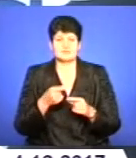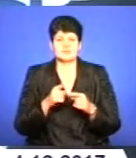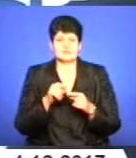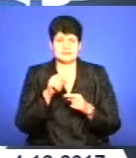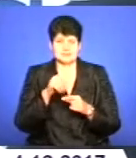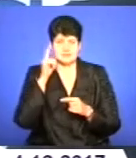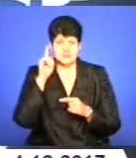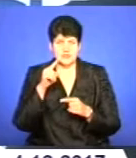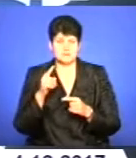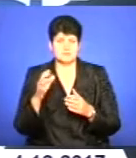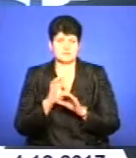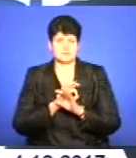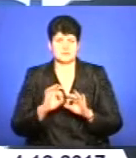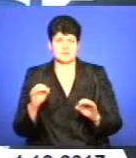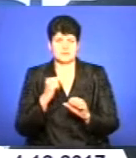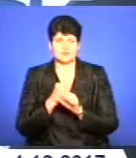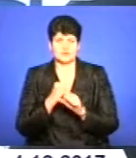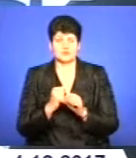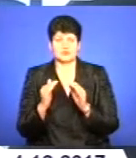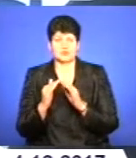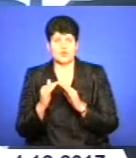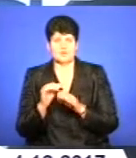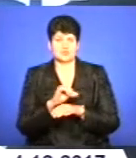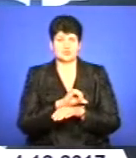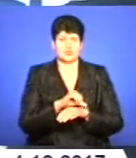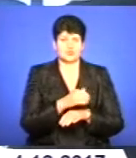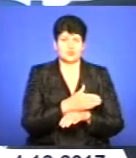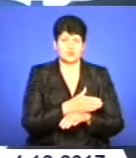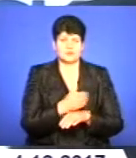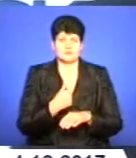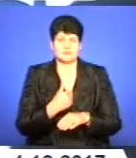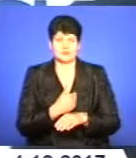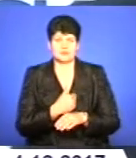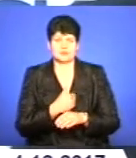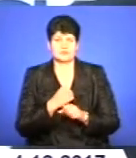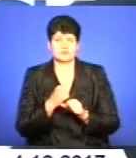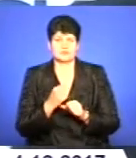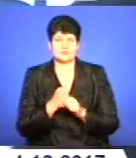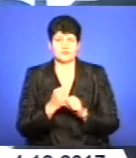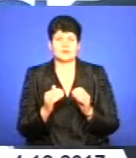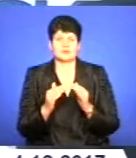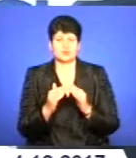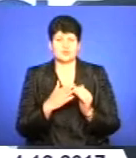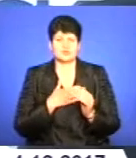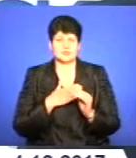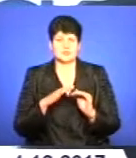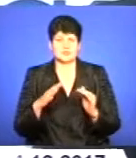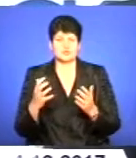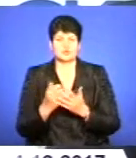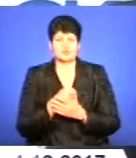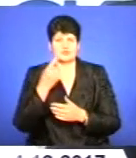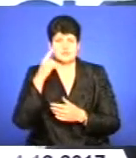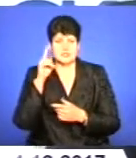знаннями успішно працювати чи вдома, чи за кордоном. Мені би хотілося, звичайно, щоб вдома, щоб діти наші, здобувши ці